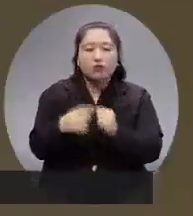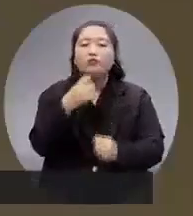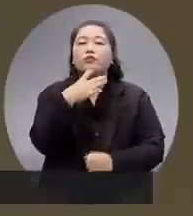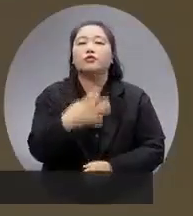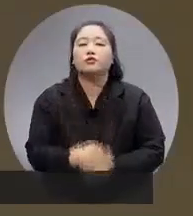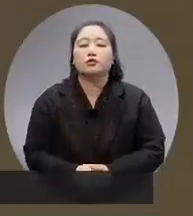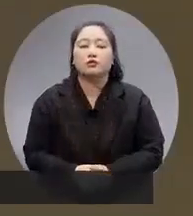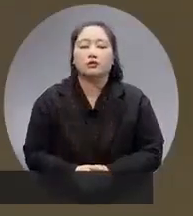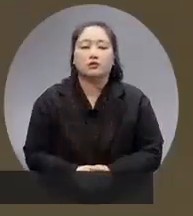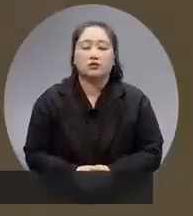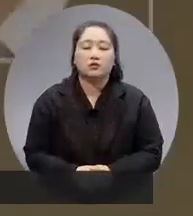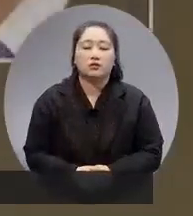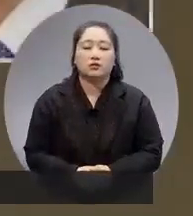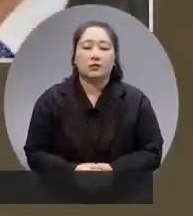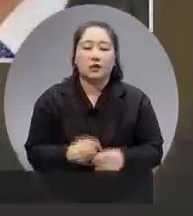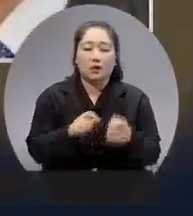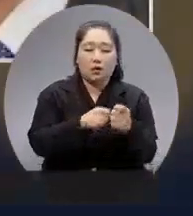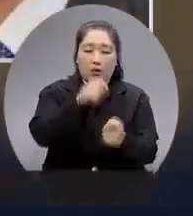우리나라의